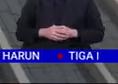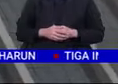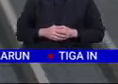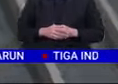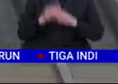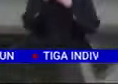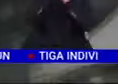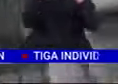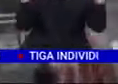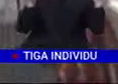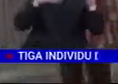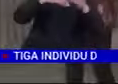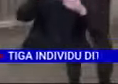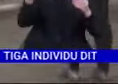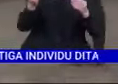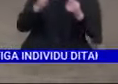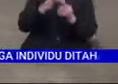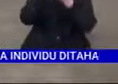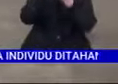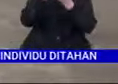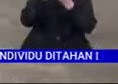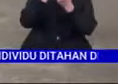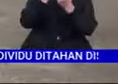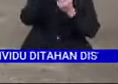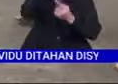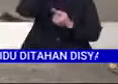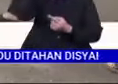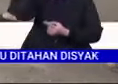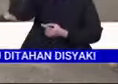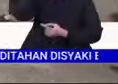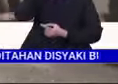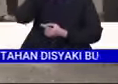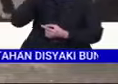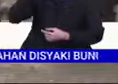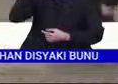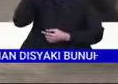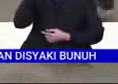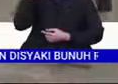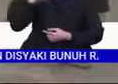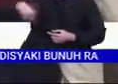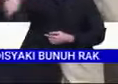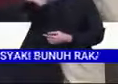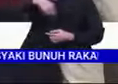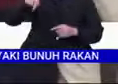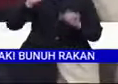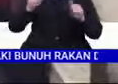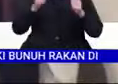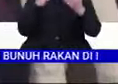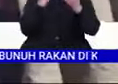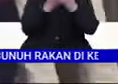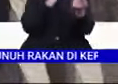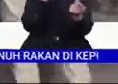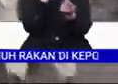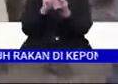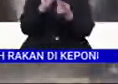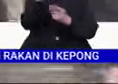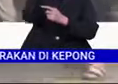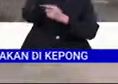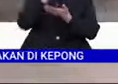Hai pengumuman pengeluaran khas tersebut oleh Perdana Menteri Dato Sri Ismail Sabri Yakub semalam diyakini sebagai satu tindakan wajar